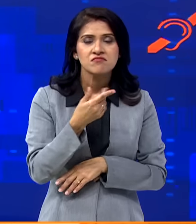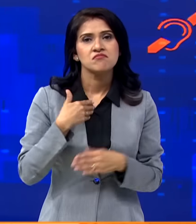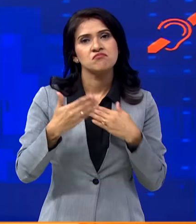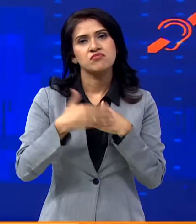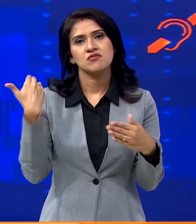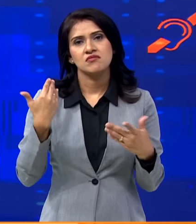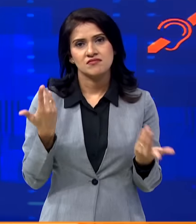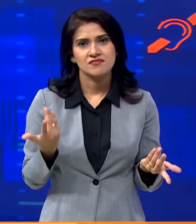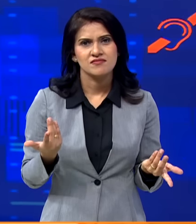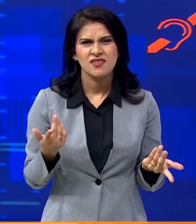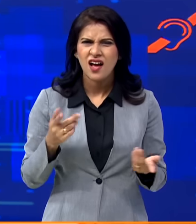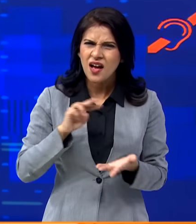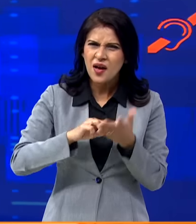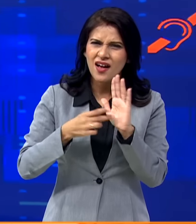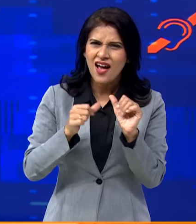हम झगड़ा लगवा